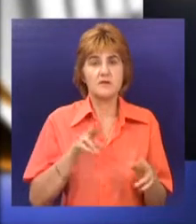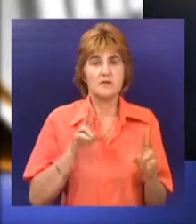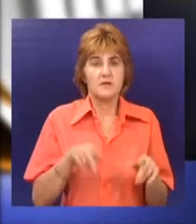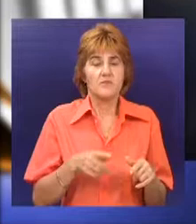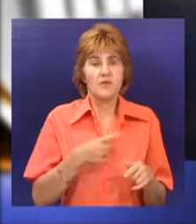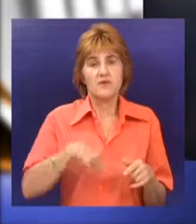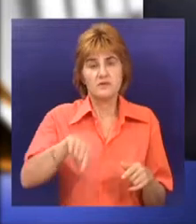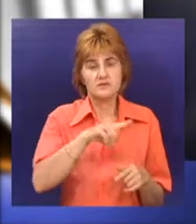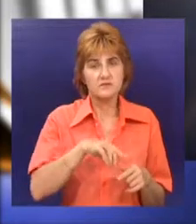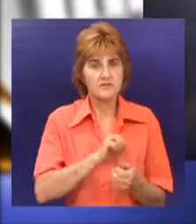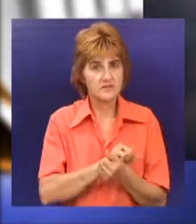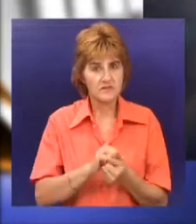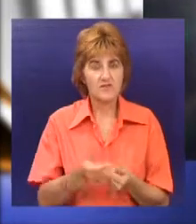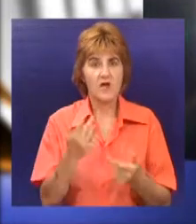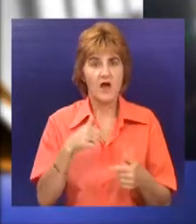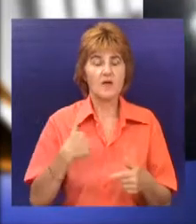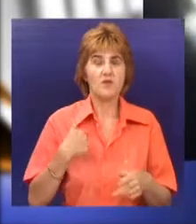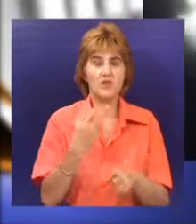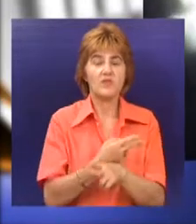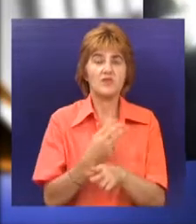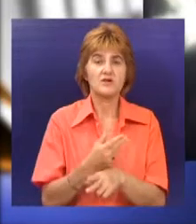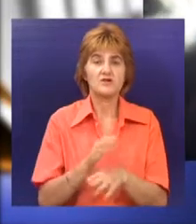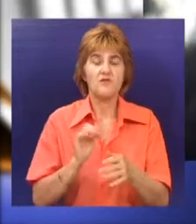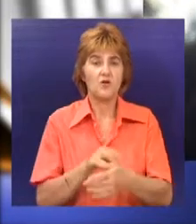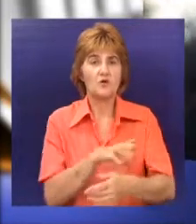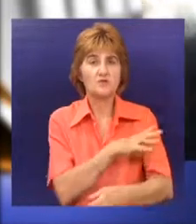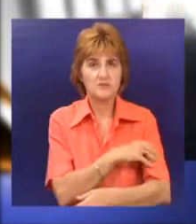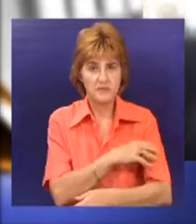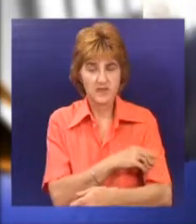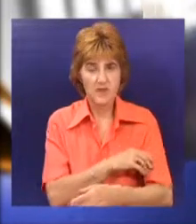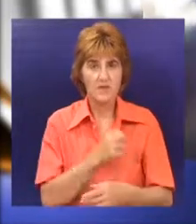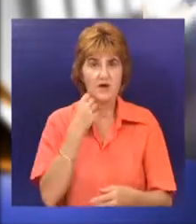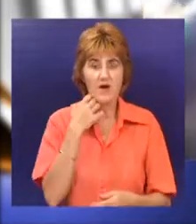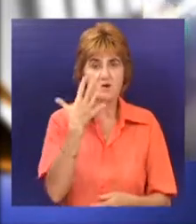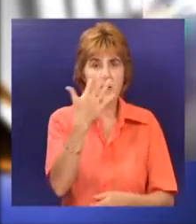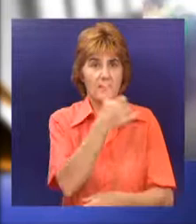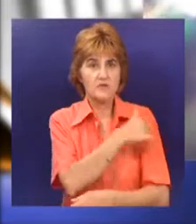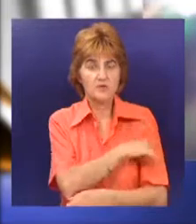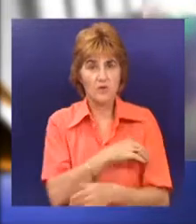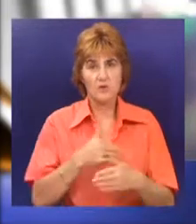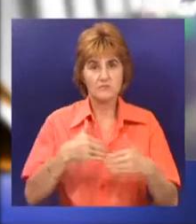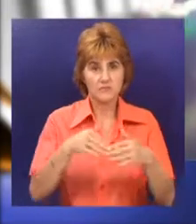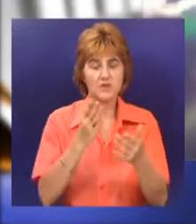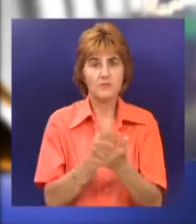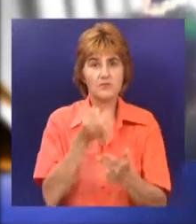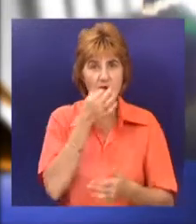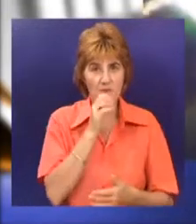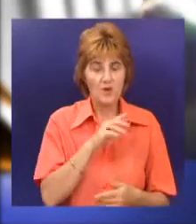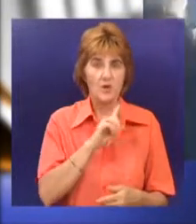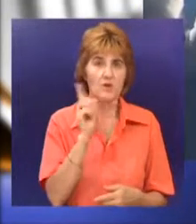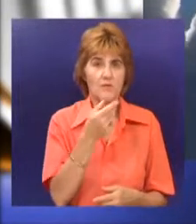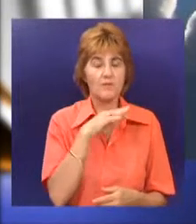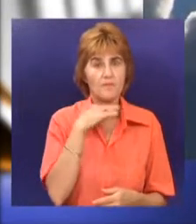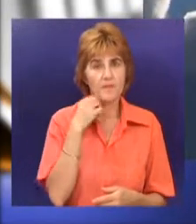ekonomska kriza, a najjednostavniji solarni sistemi i toplotni kolektori u domaćinstvima su isplativi tek posle 5 godina, mnogi se odlučuju